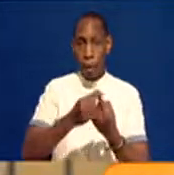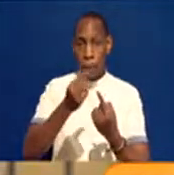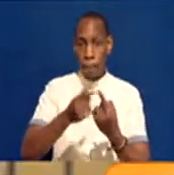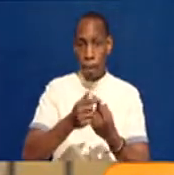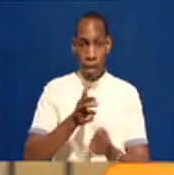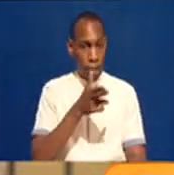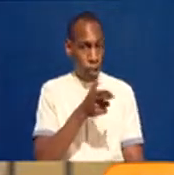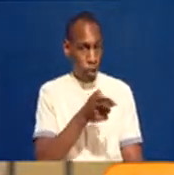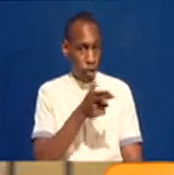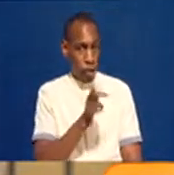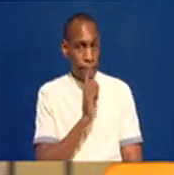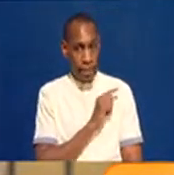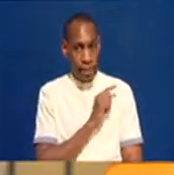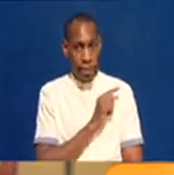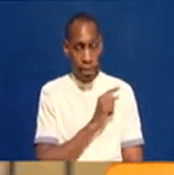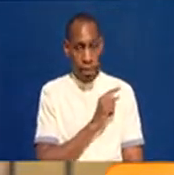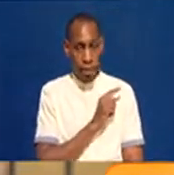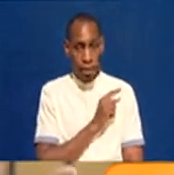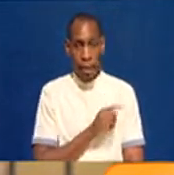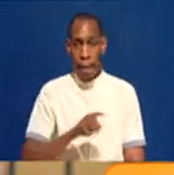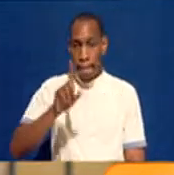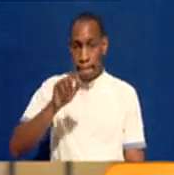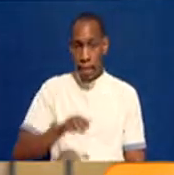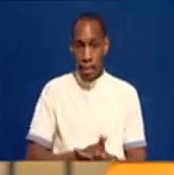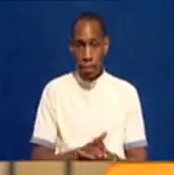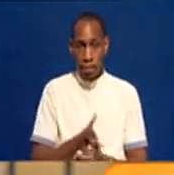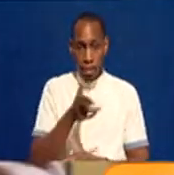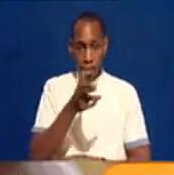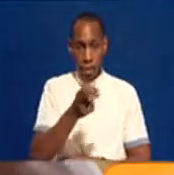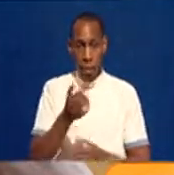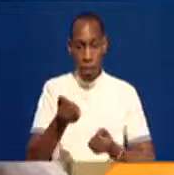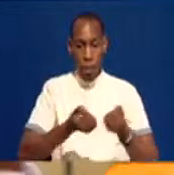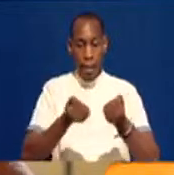were fired must have hit the vehicle